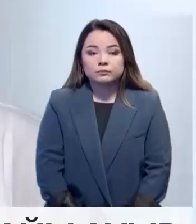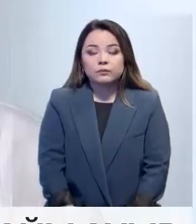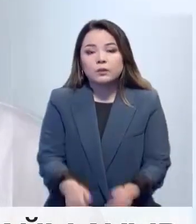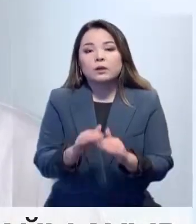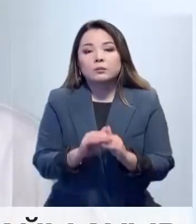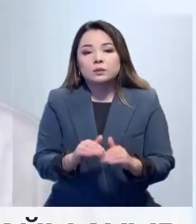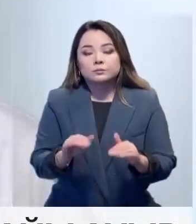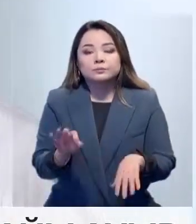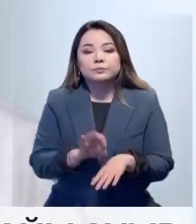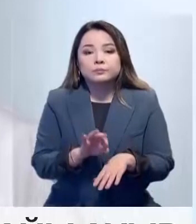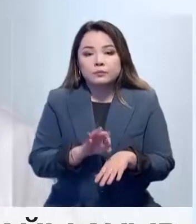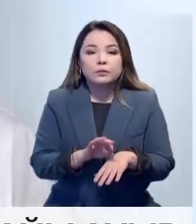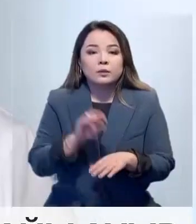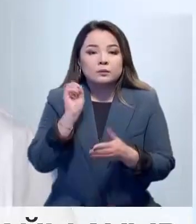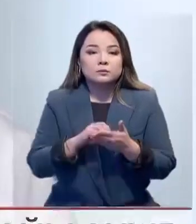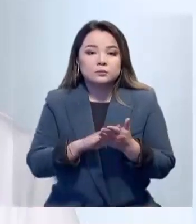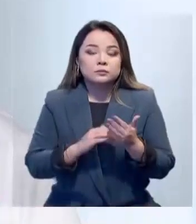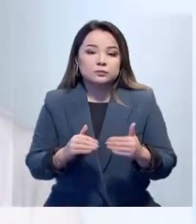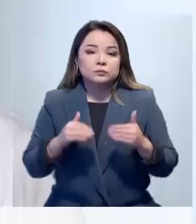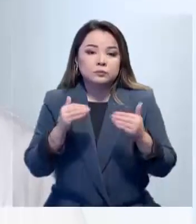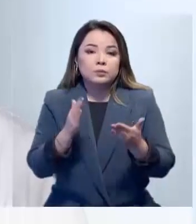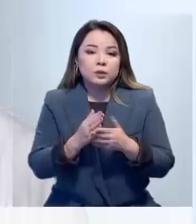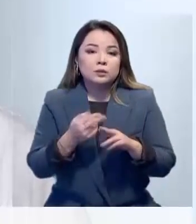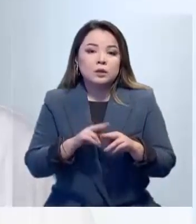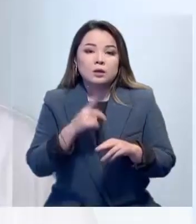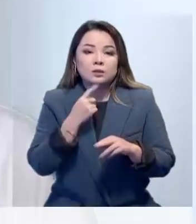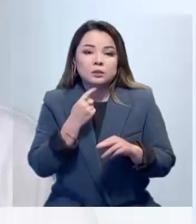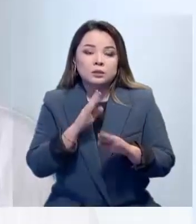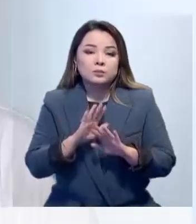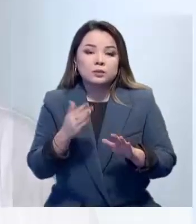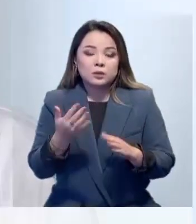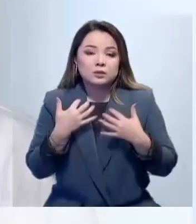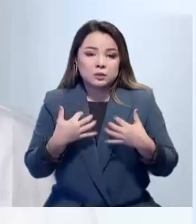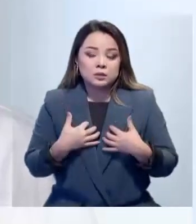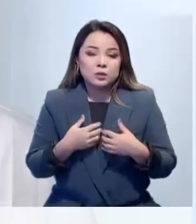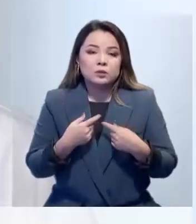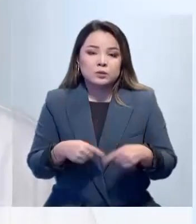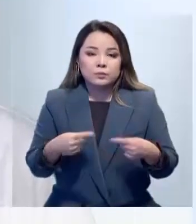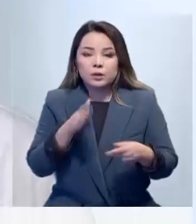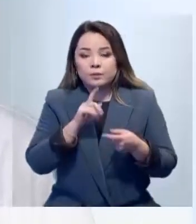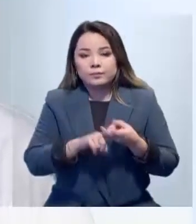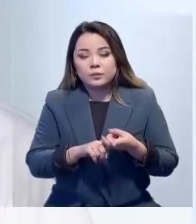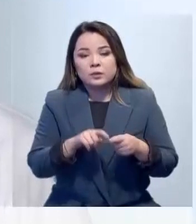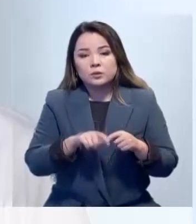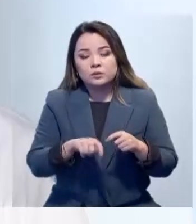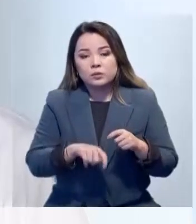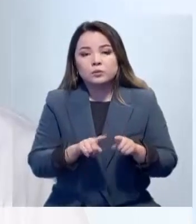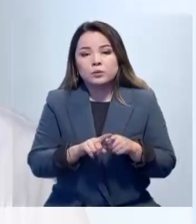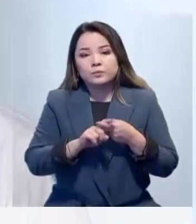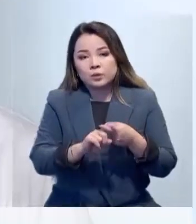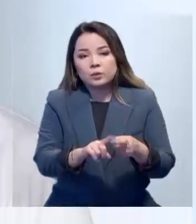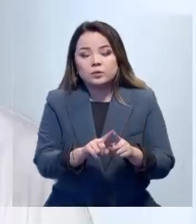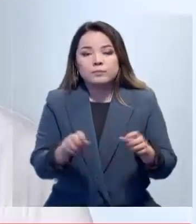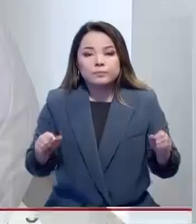Аурулардың, науқастардың саны өсіңкіреп тұр. Бұл енді қызылша ғана емес, қазір сезонды респираторлы жұқпаның да көбейіп,